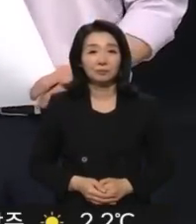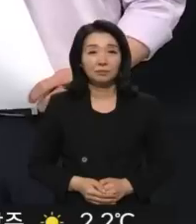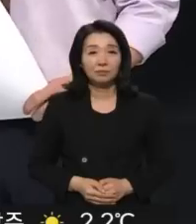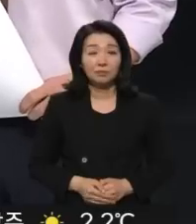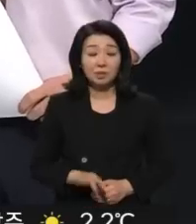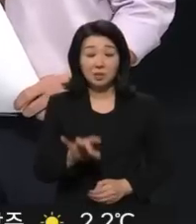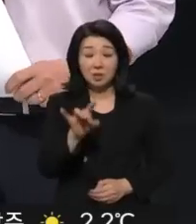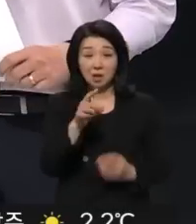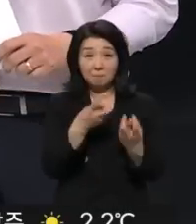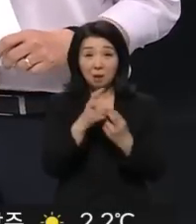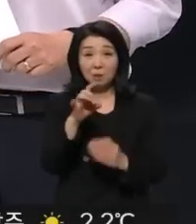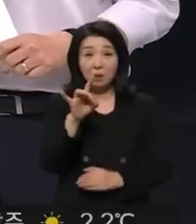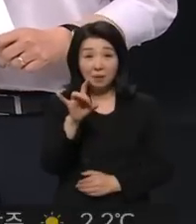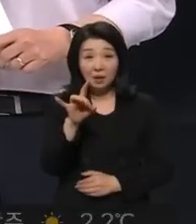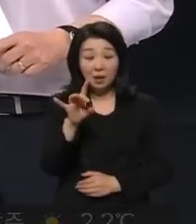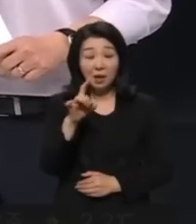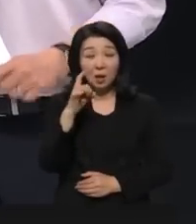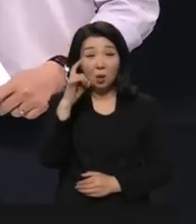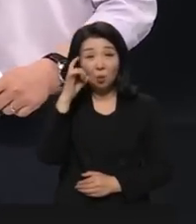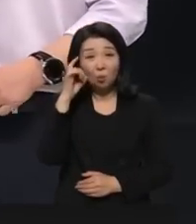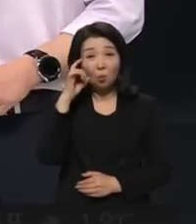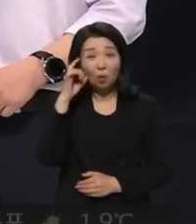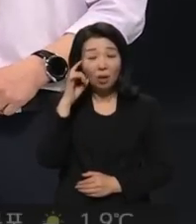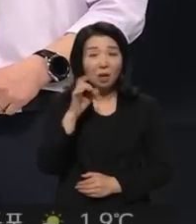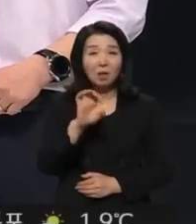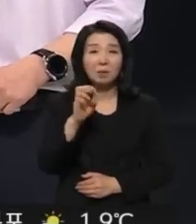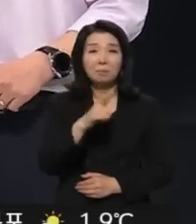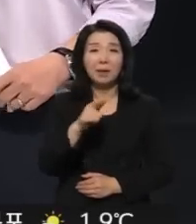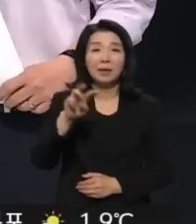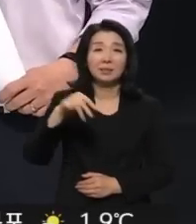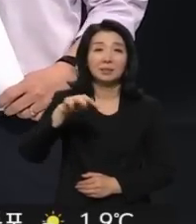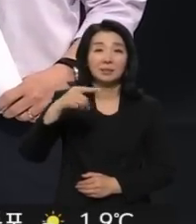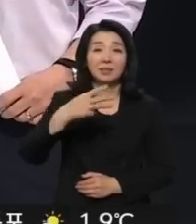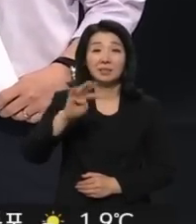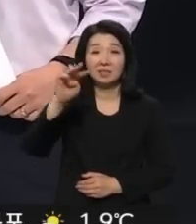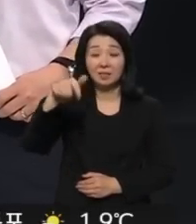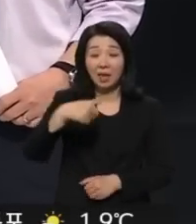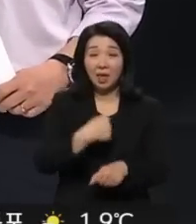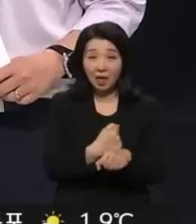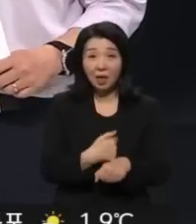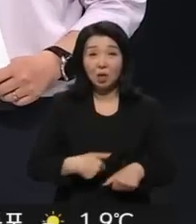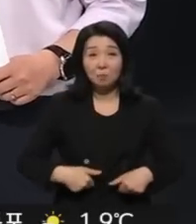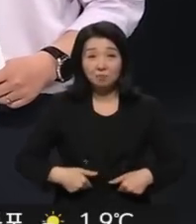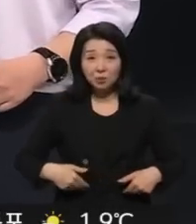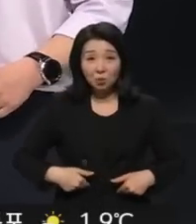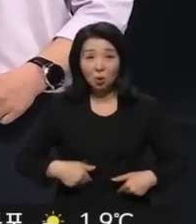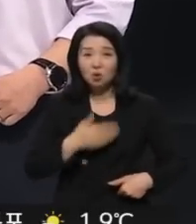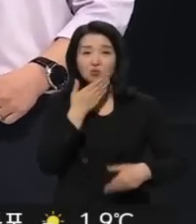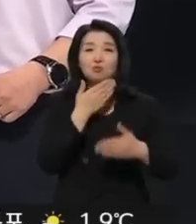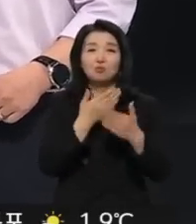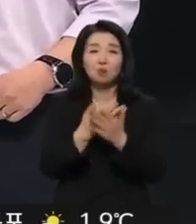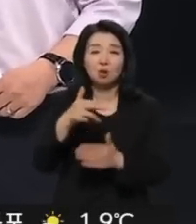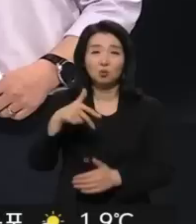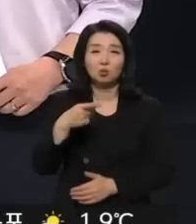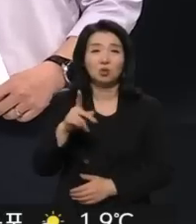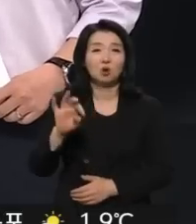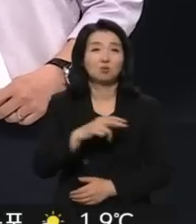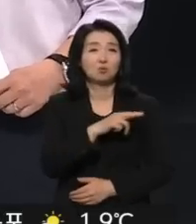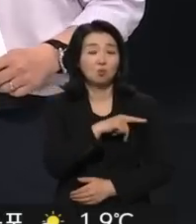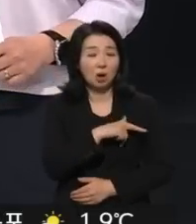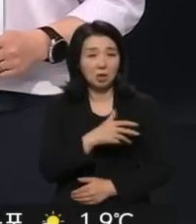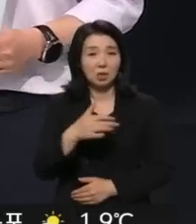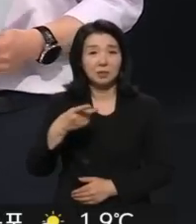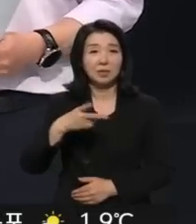유일한 방법은 패스트트랙에 태우는 것뿐인데요. 이 키를 쥐고 있는 시대전환 조정훈 의원. 대장동